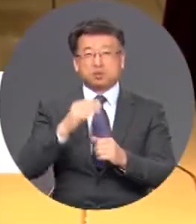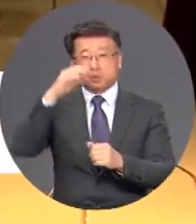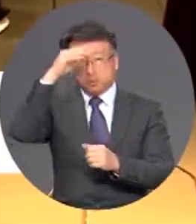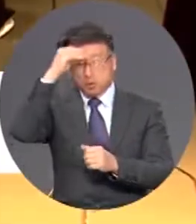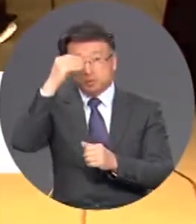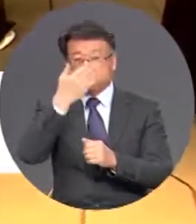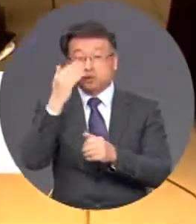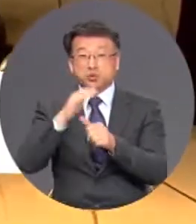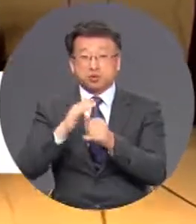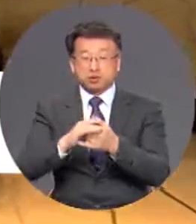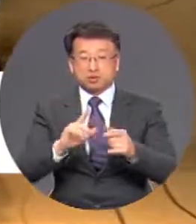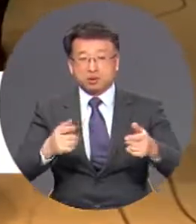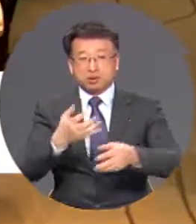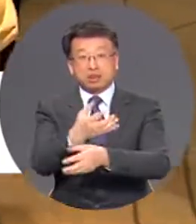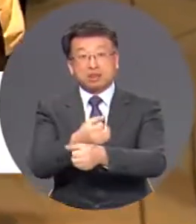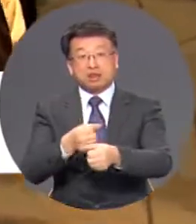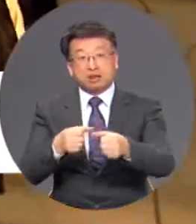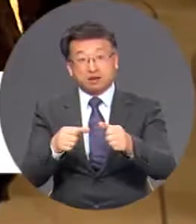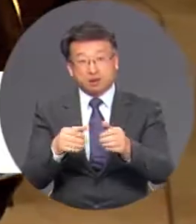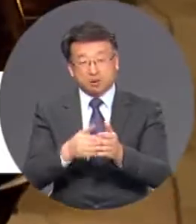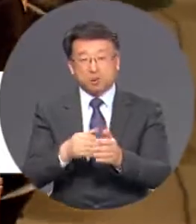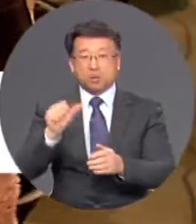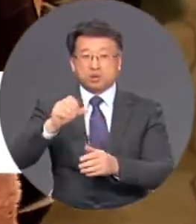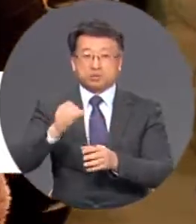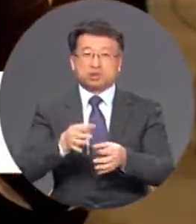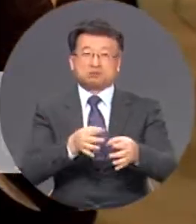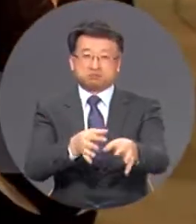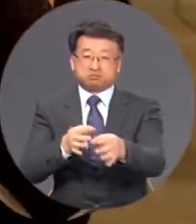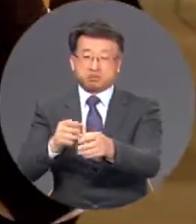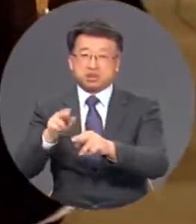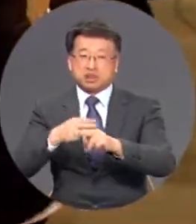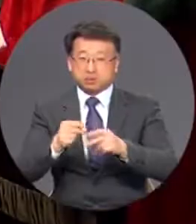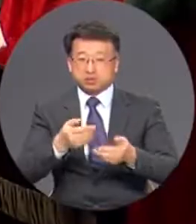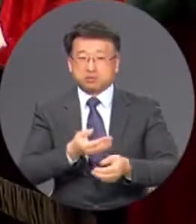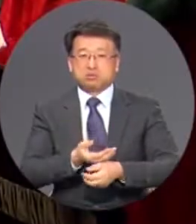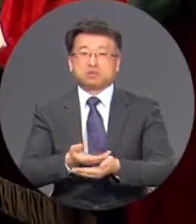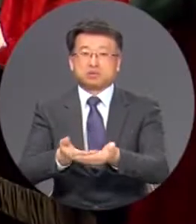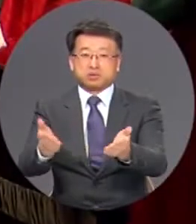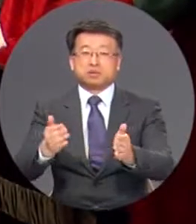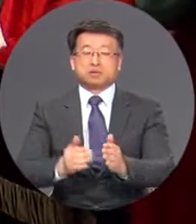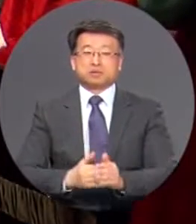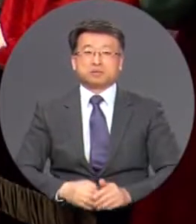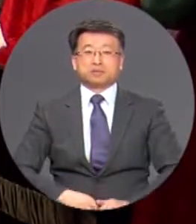독거노인 등과 후원 결연을 맺고 성금 5천만 원과 상품을 전달했습니다.